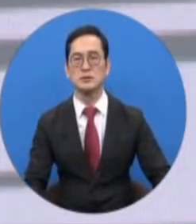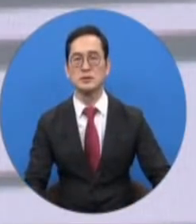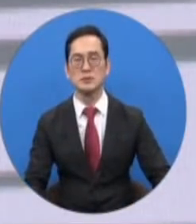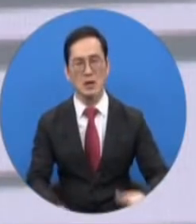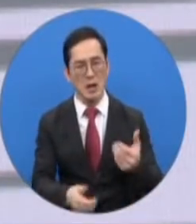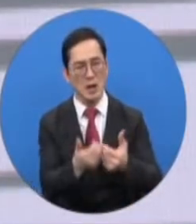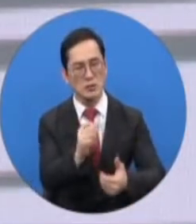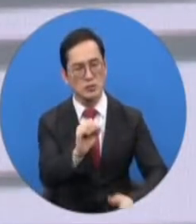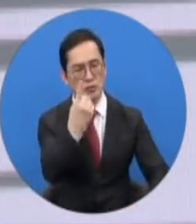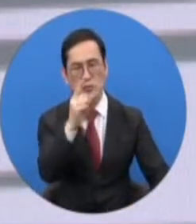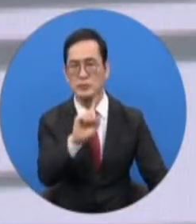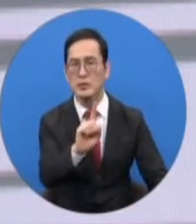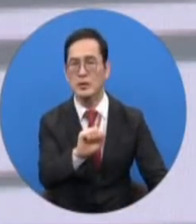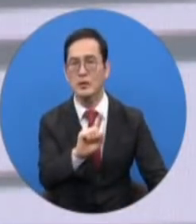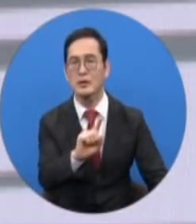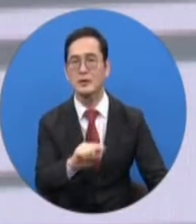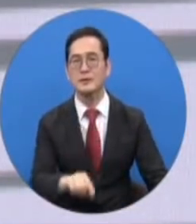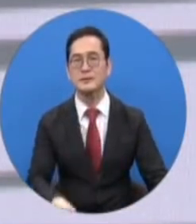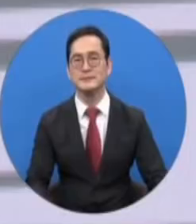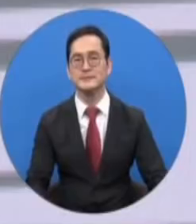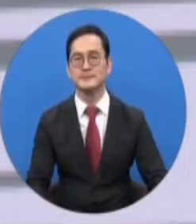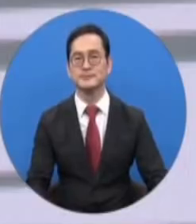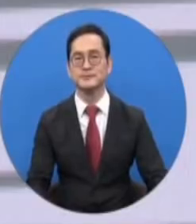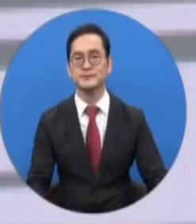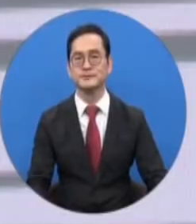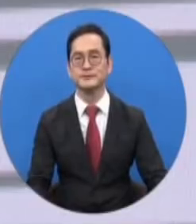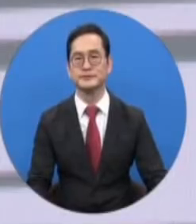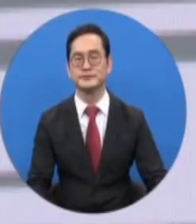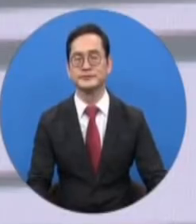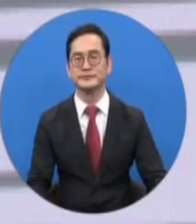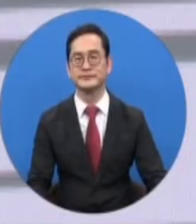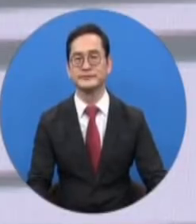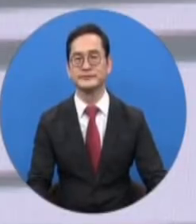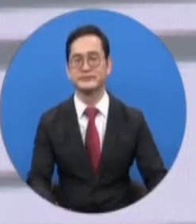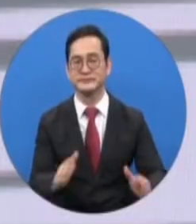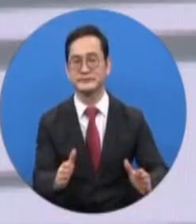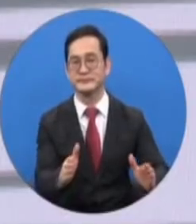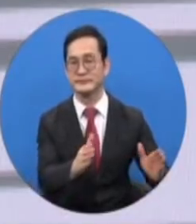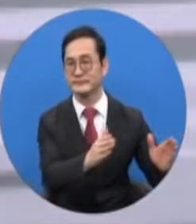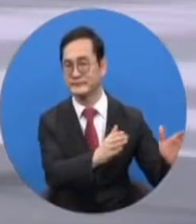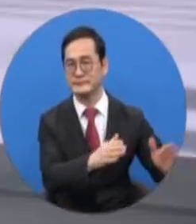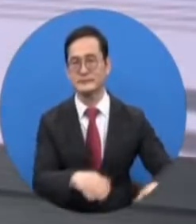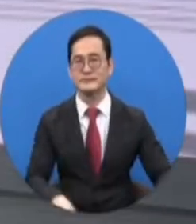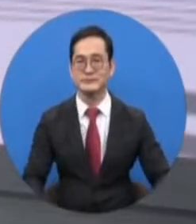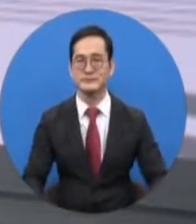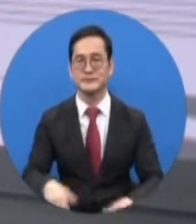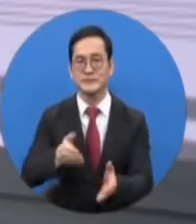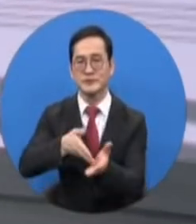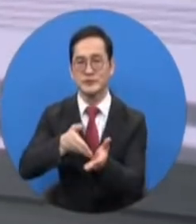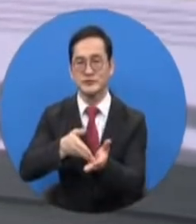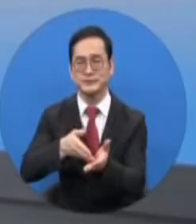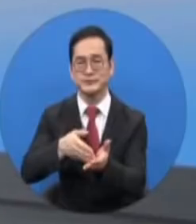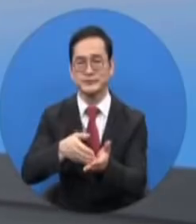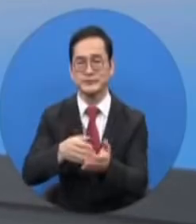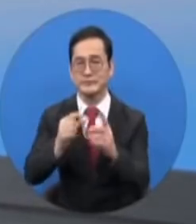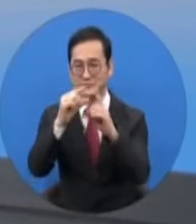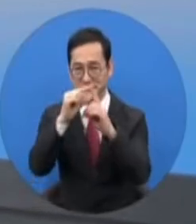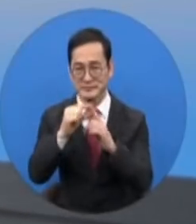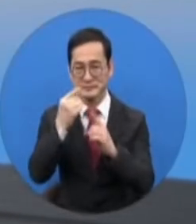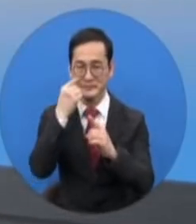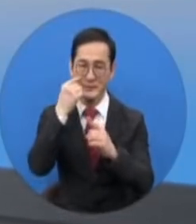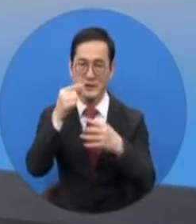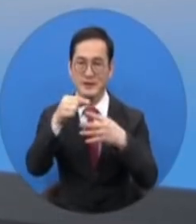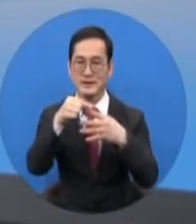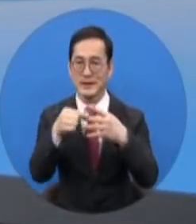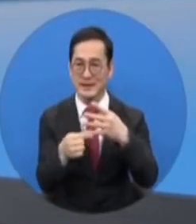걸까요? 여러분들이 판단해 주셔야 할 것 같습니다. 잠시 후 이야기 나눠보죠. 오늘 조간신문 네 가지 키워드 준비했습니다. 먼저 첫 번째 키워드부터 공개하겠습니다. 첫